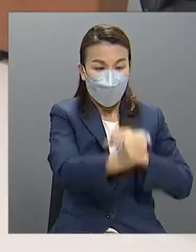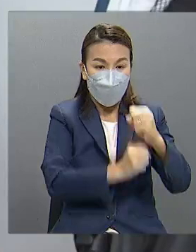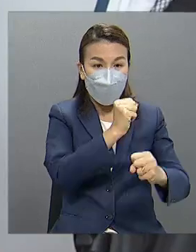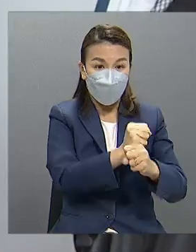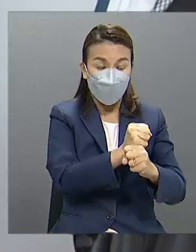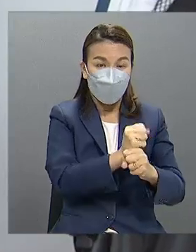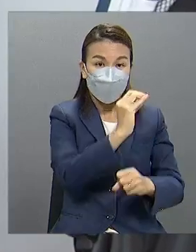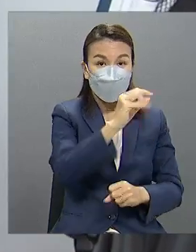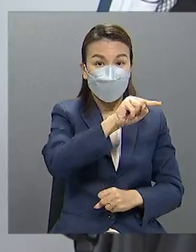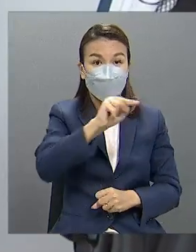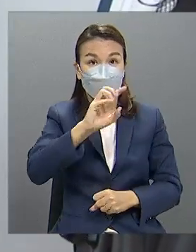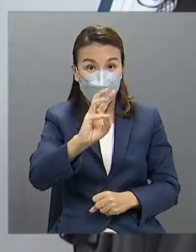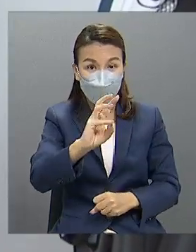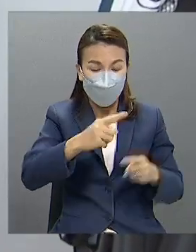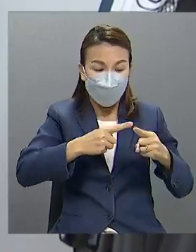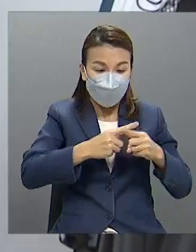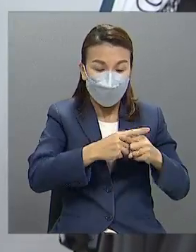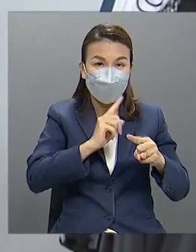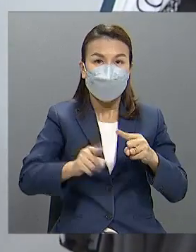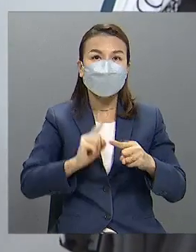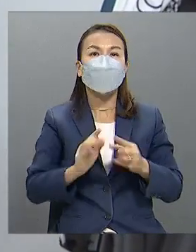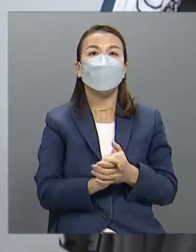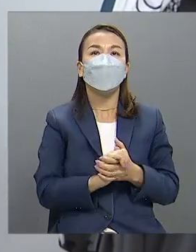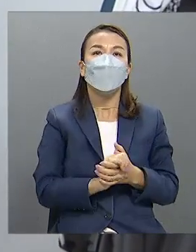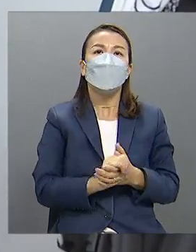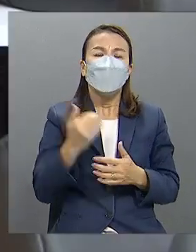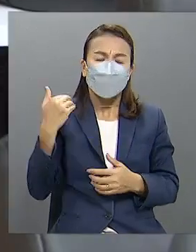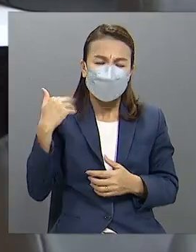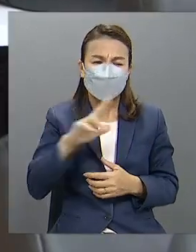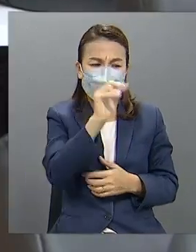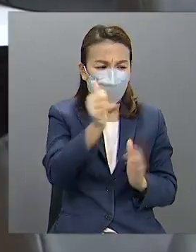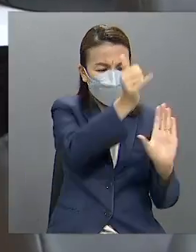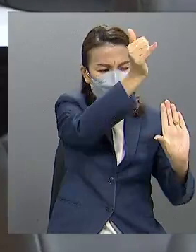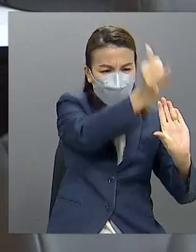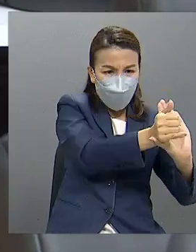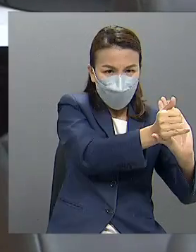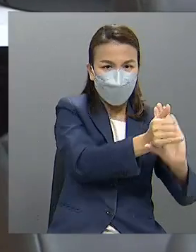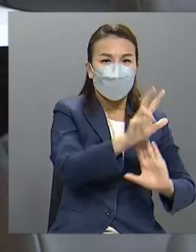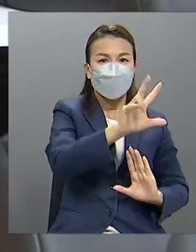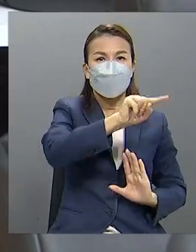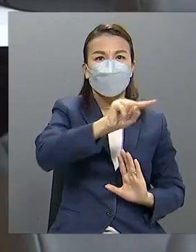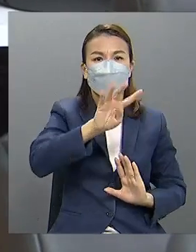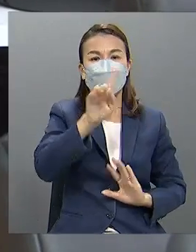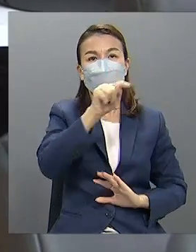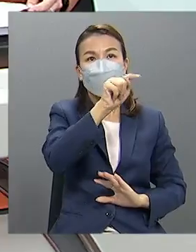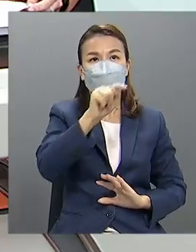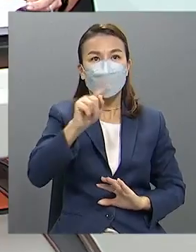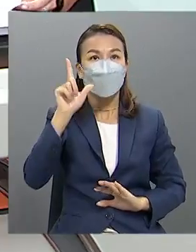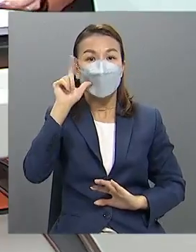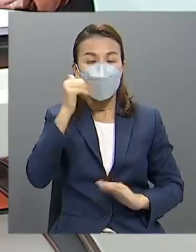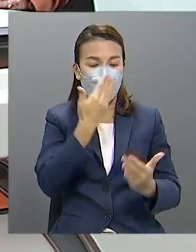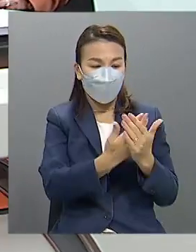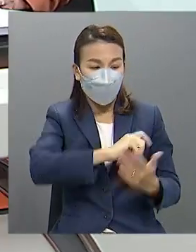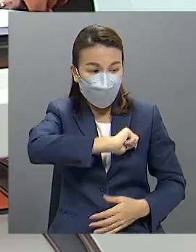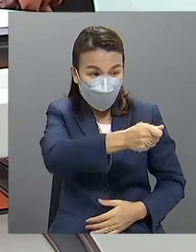ชีวิตใช้เบาะนิรภัยเพียงแค่ร้อยละ 3.4 เท่านั้นค่ะ ในฐานะของคนเป็นแม่ที่เสียตังค์ซื้อคาซีทมาแล้วมี